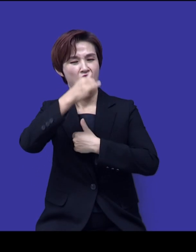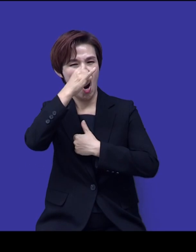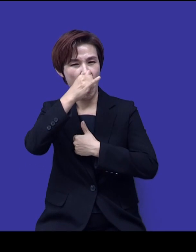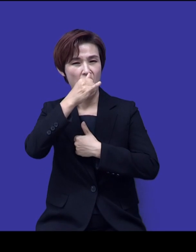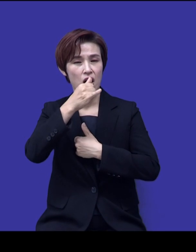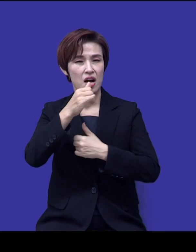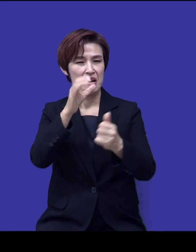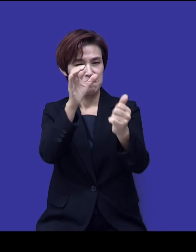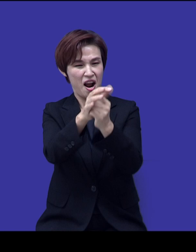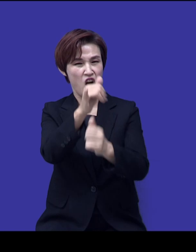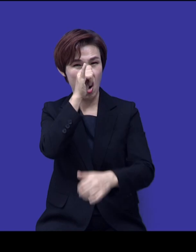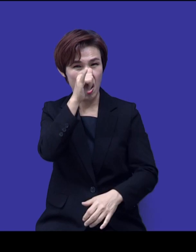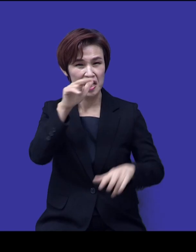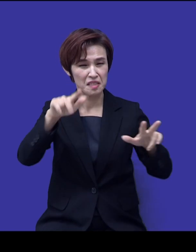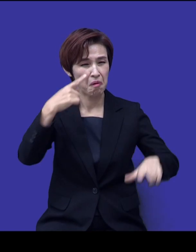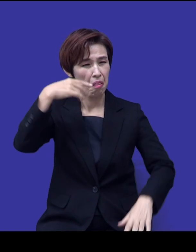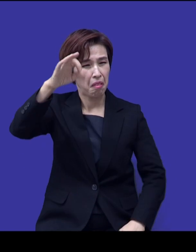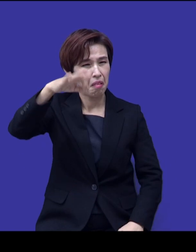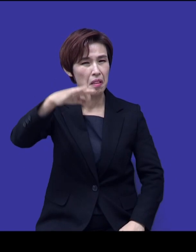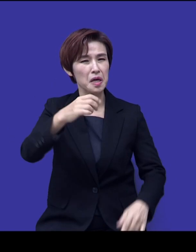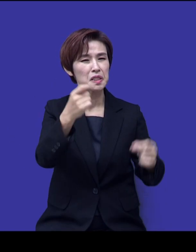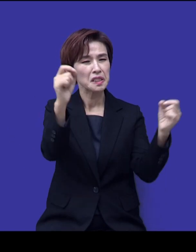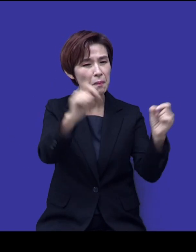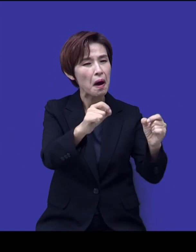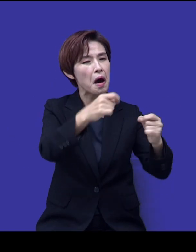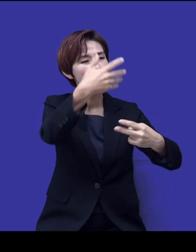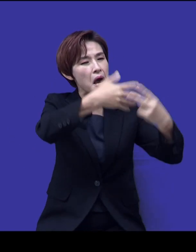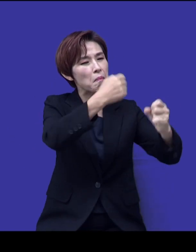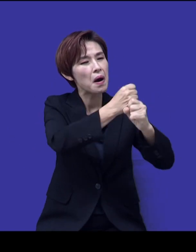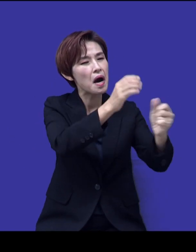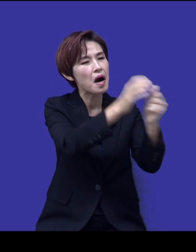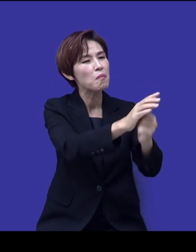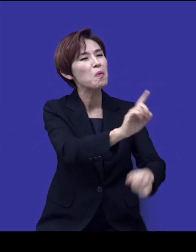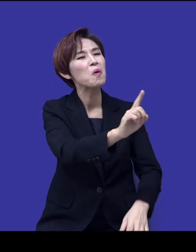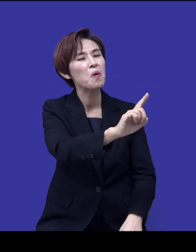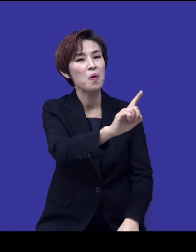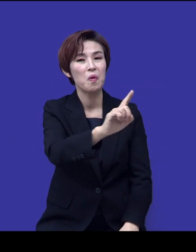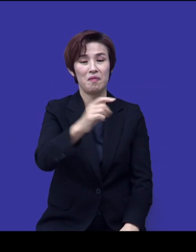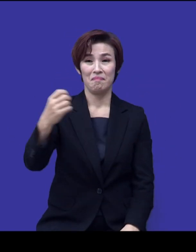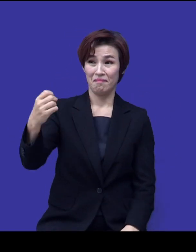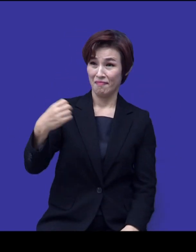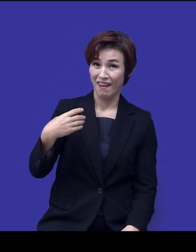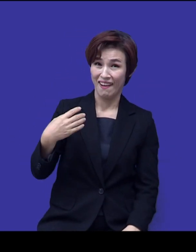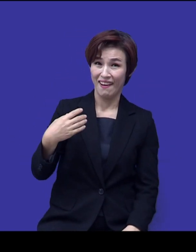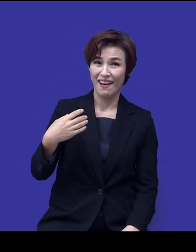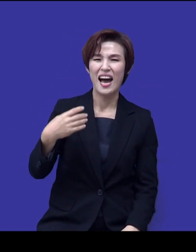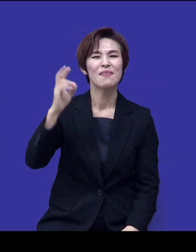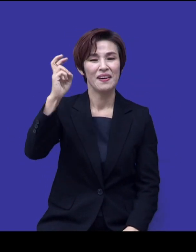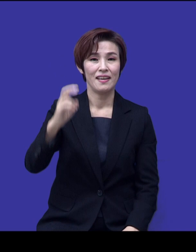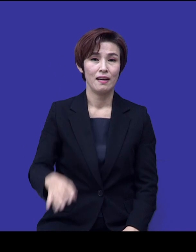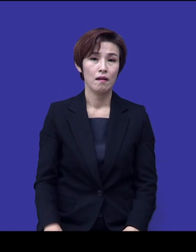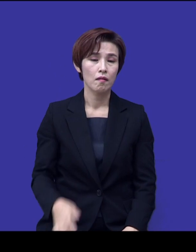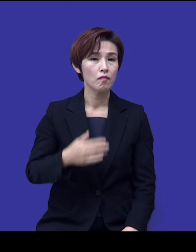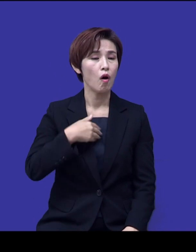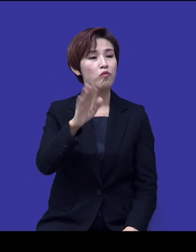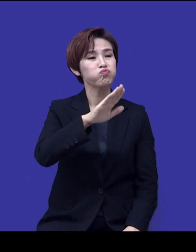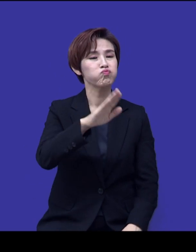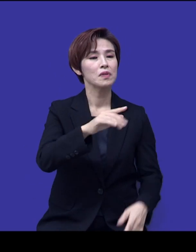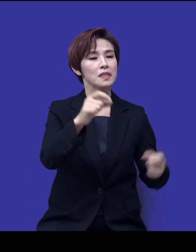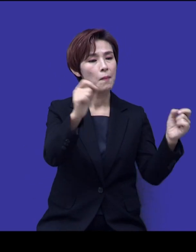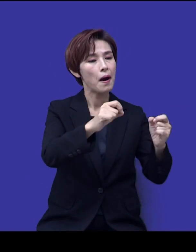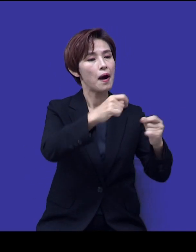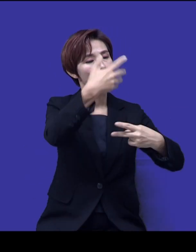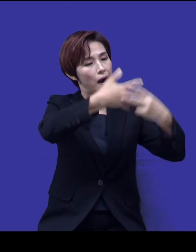내가 하고 싶은 대로 할 수 있었어요. 단막이니까 네. 심하게 말하면 신경 별로 안 쓰니까 저 이거 할게요. 그래서 위로하는